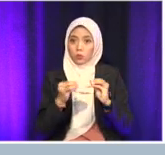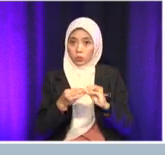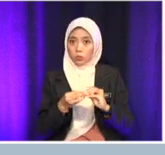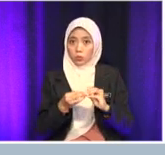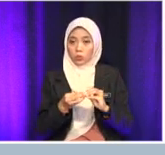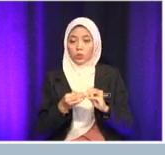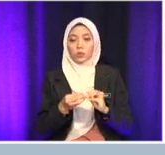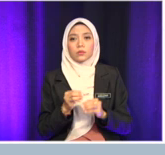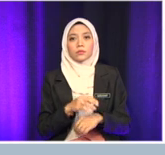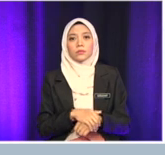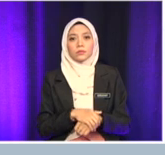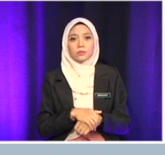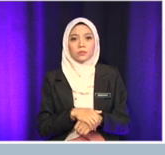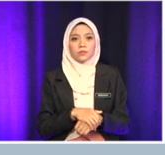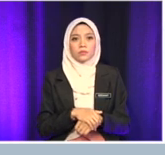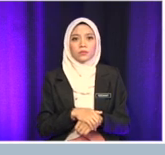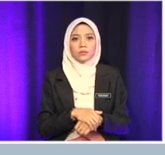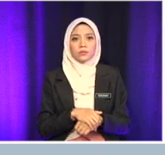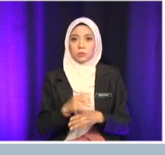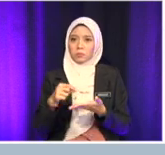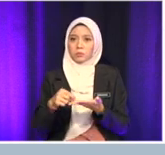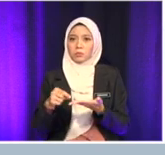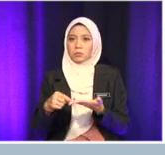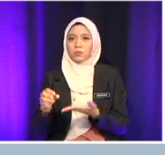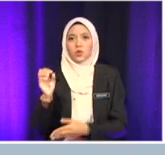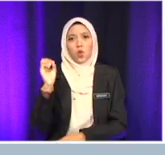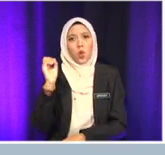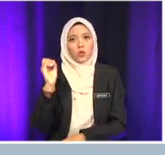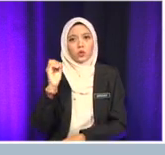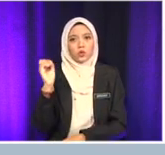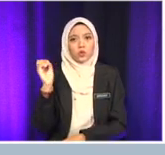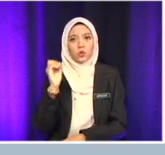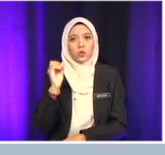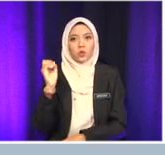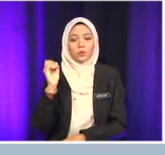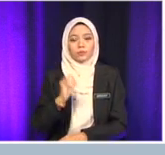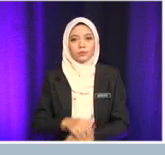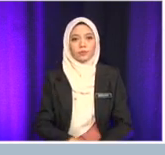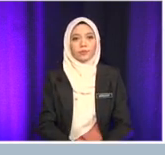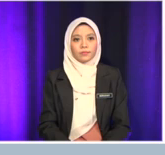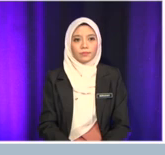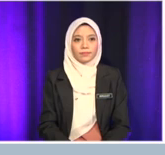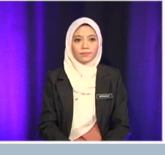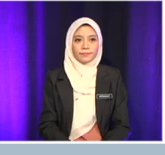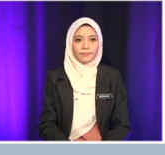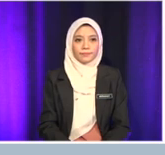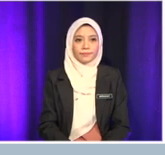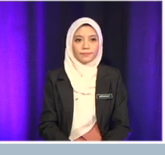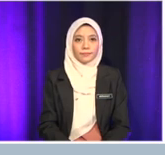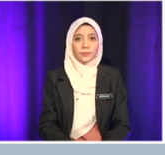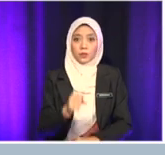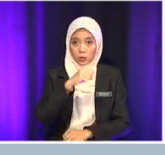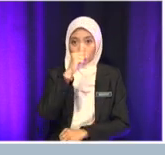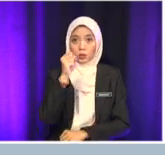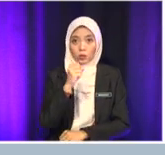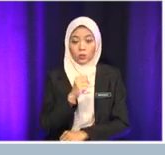pembesaran tidak akan diberikan Oke seterusnya soalnya juga boleh minta